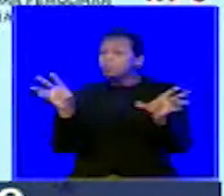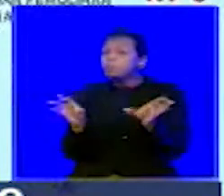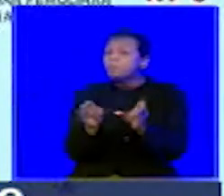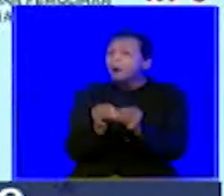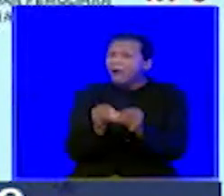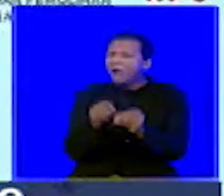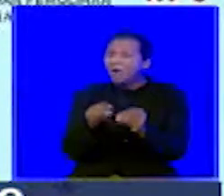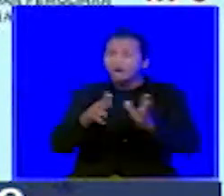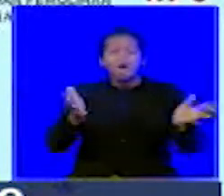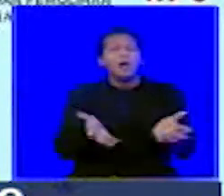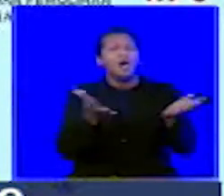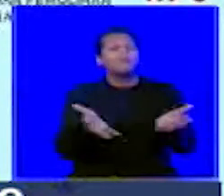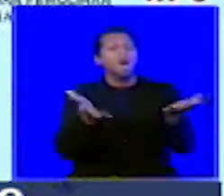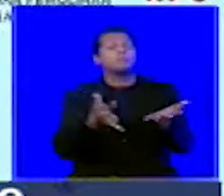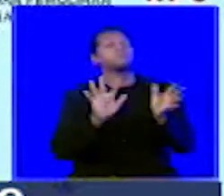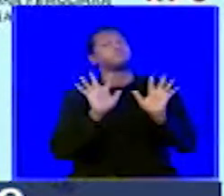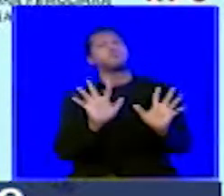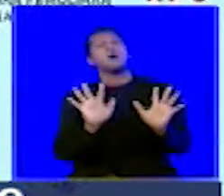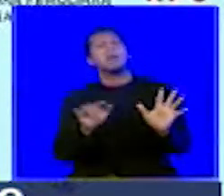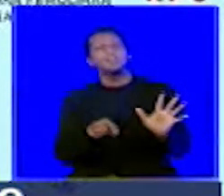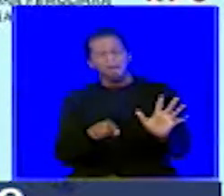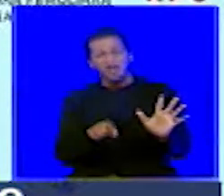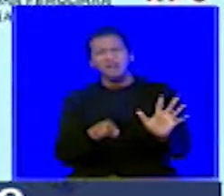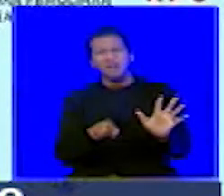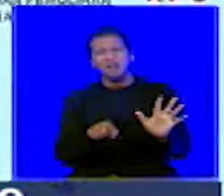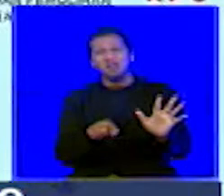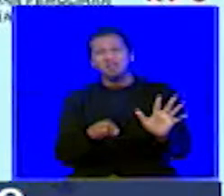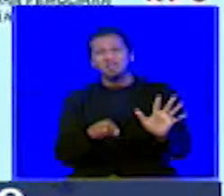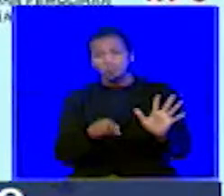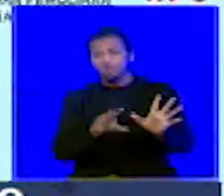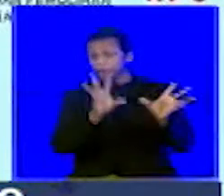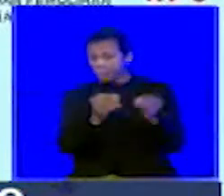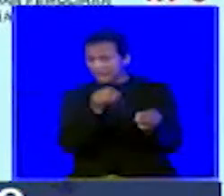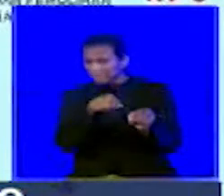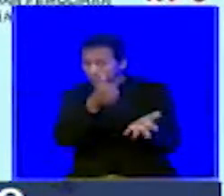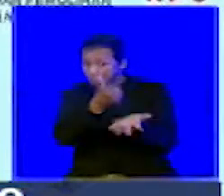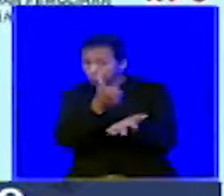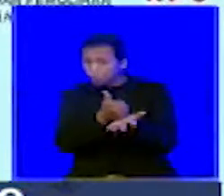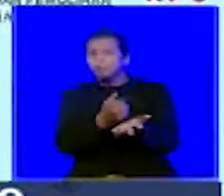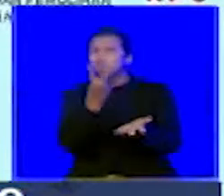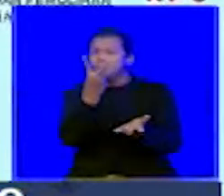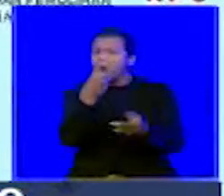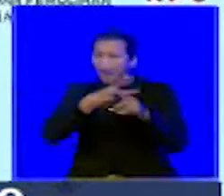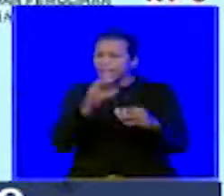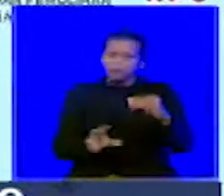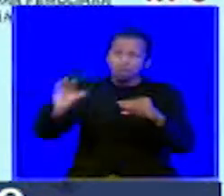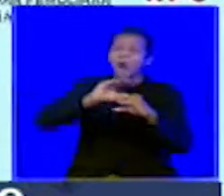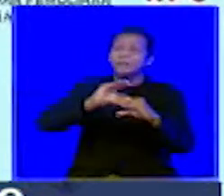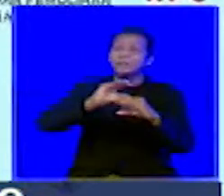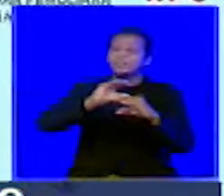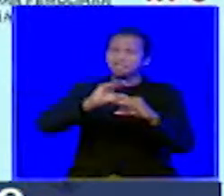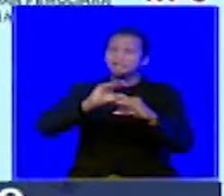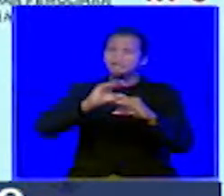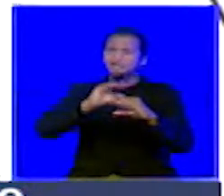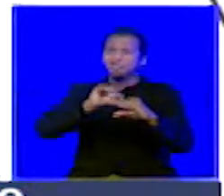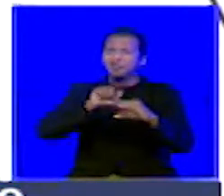Apabila dapat diibaratkan, jumlah ini 2 kali lebih besar dari kapasitas penonton Stadion Gelora Bung